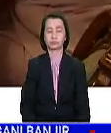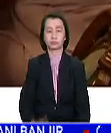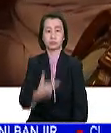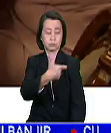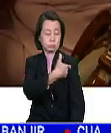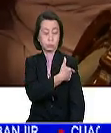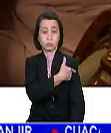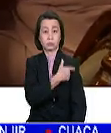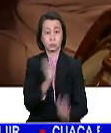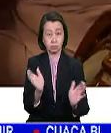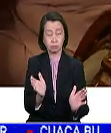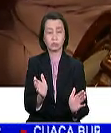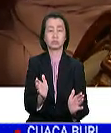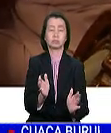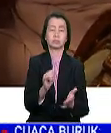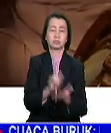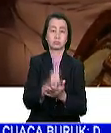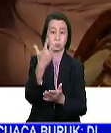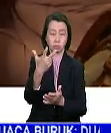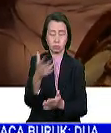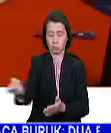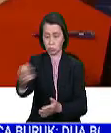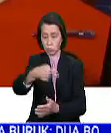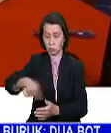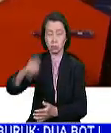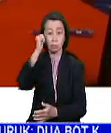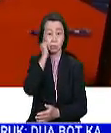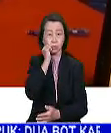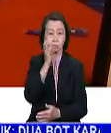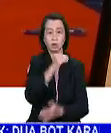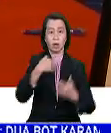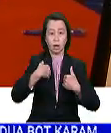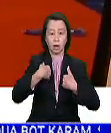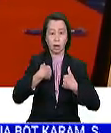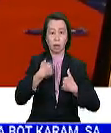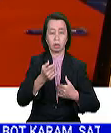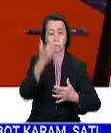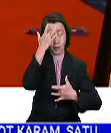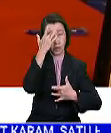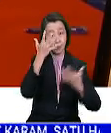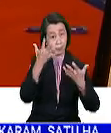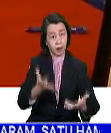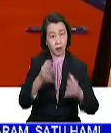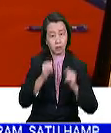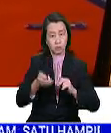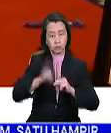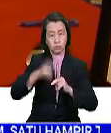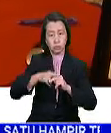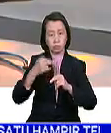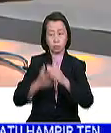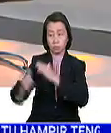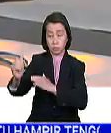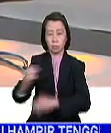Pengambilan dos penggalak yang rendah, khususnya dalam kalangan warga emas dan mereka yang mempunyai komorbiditi, akan meningkatkan bilangan kemasukan